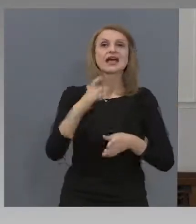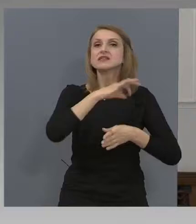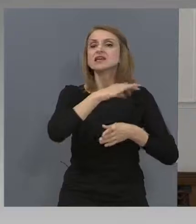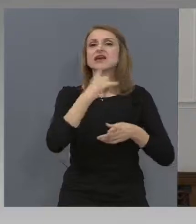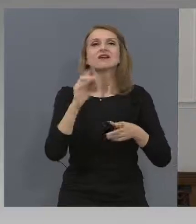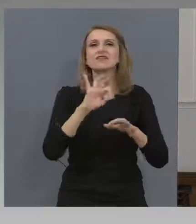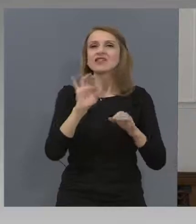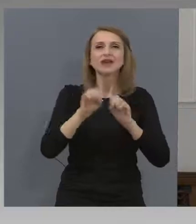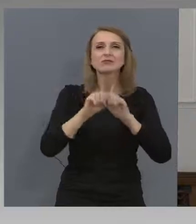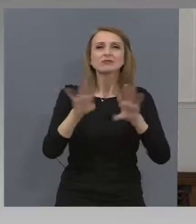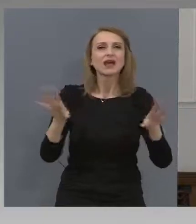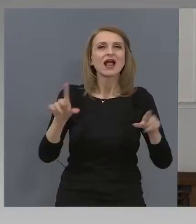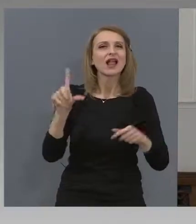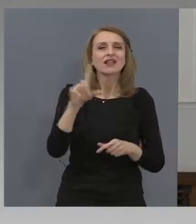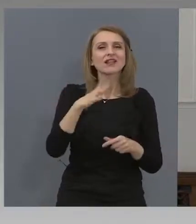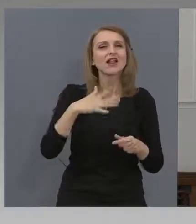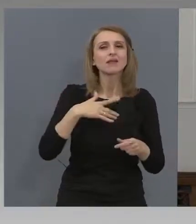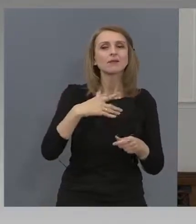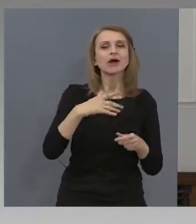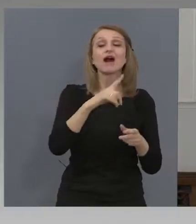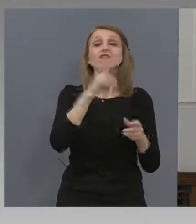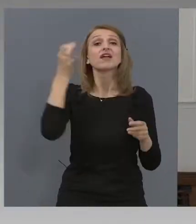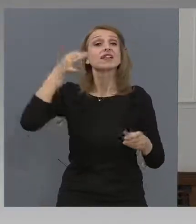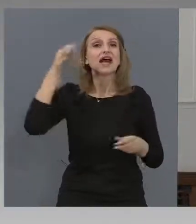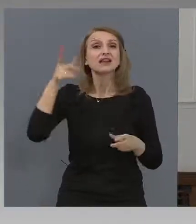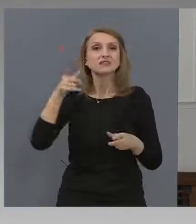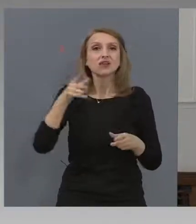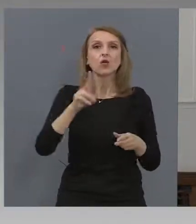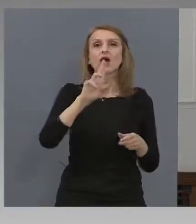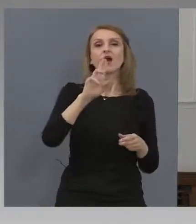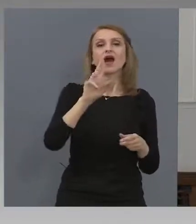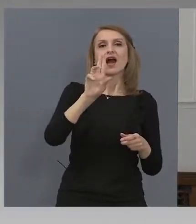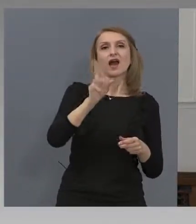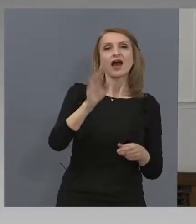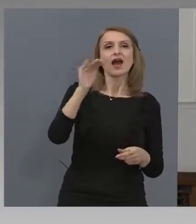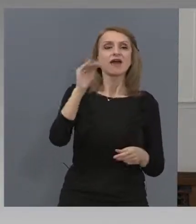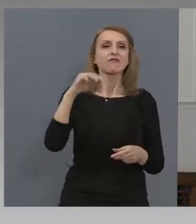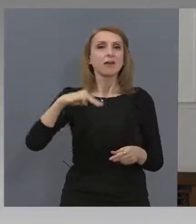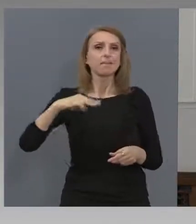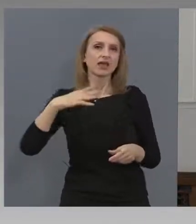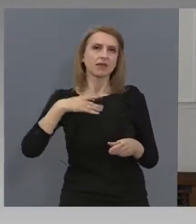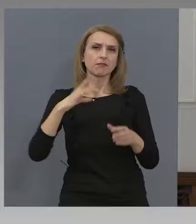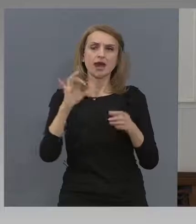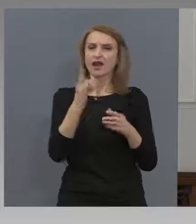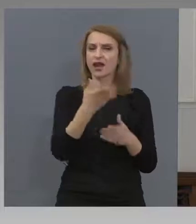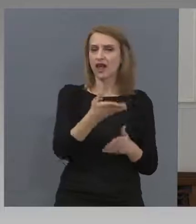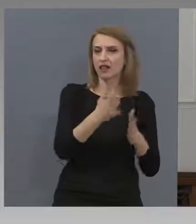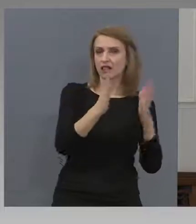на КФМ в Фантастико. Съответно, има регал там.